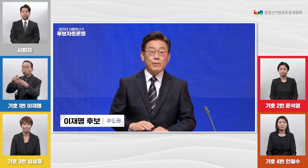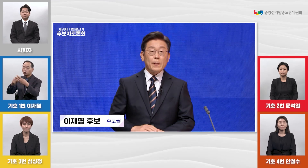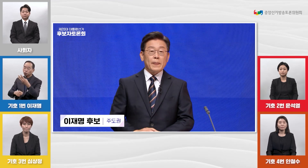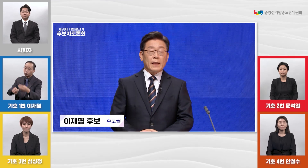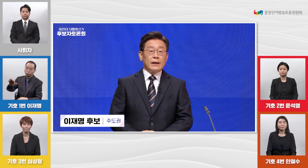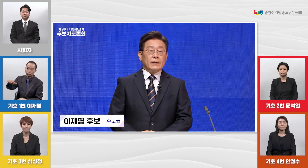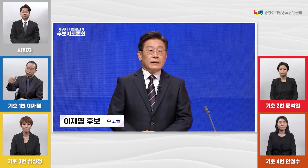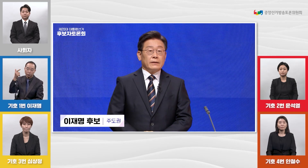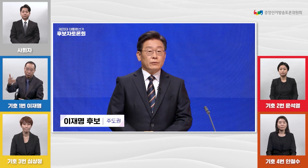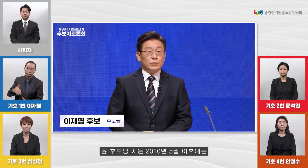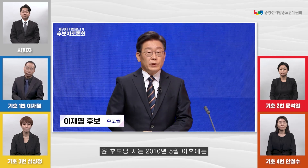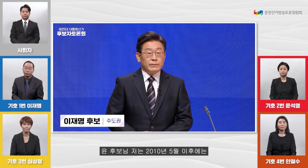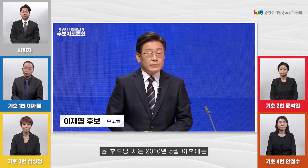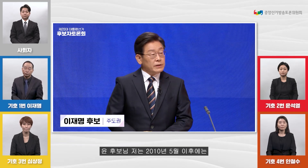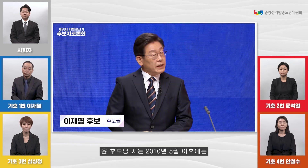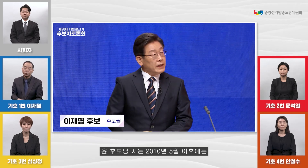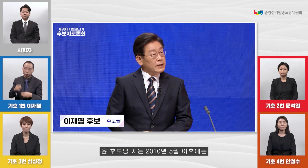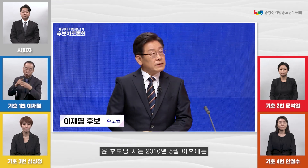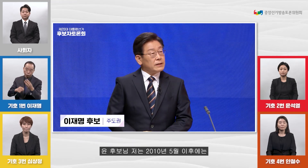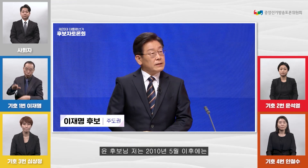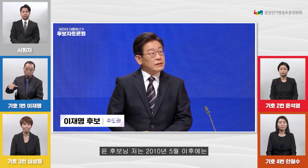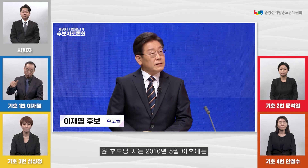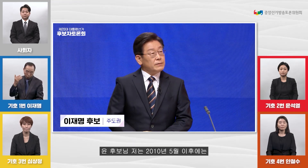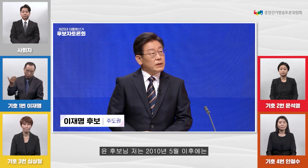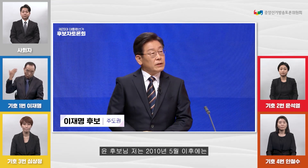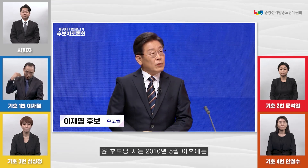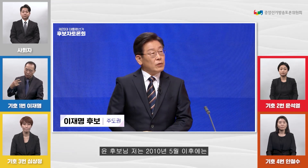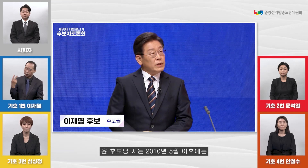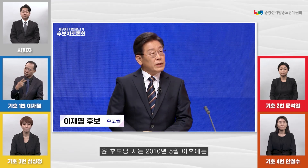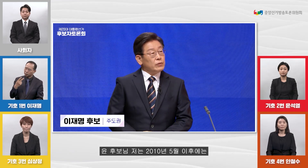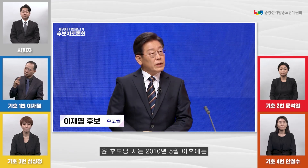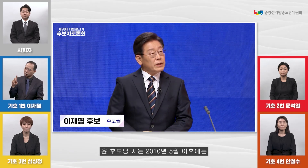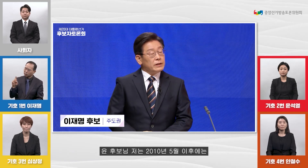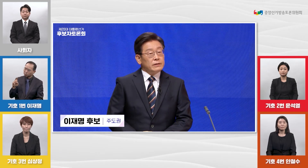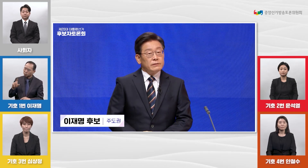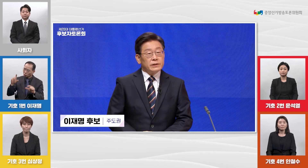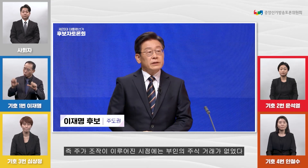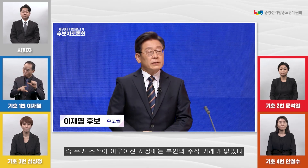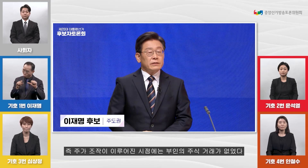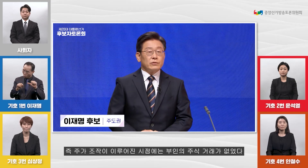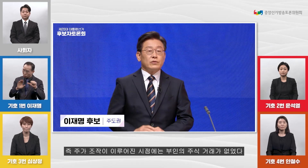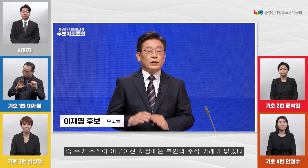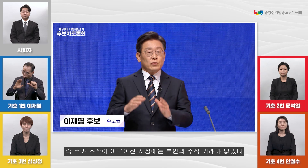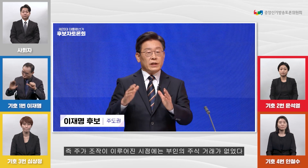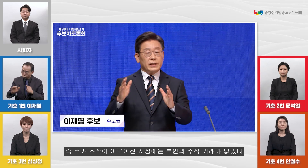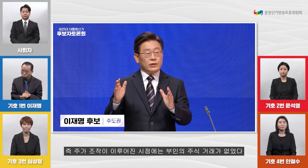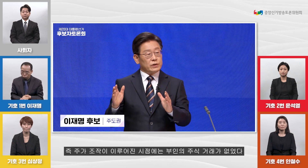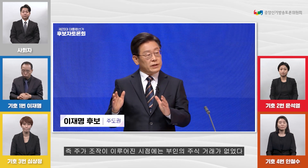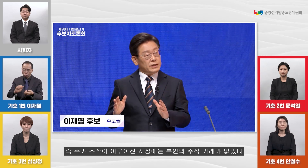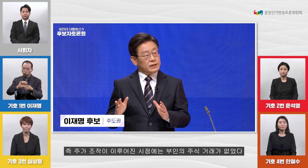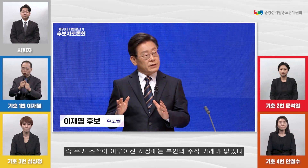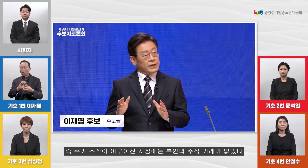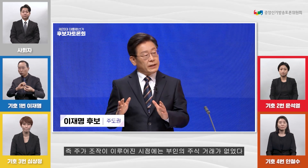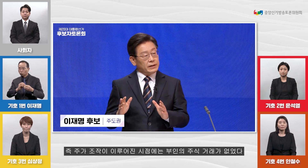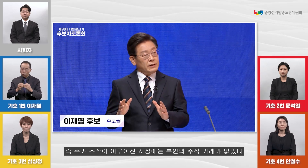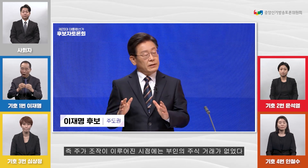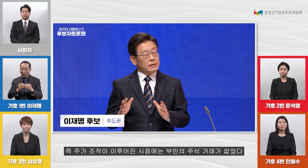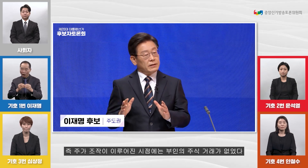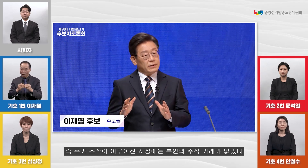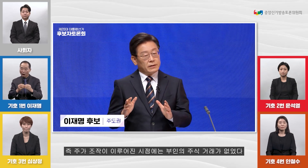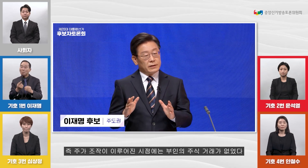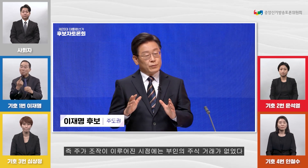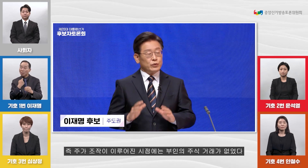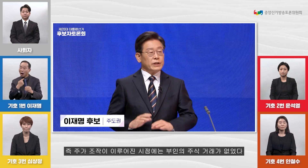물어봅니다. 윤 후보님, 전에 이제 2010년 5월 이후에는 즉 주가 조작이 이루어진